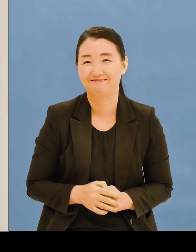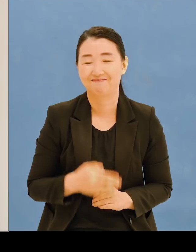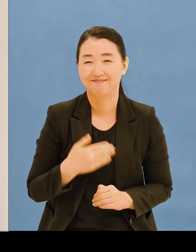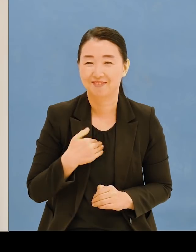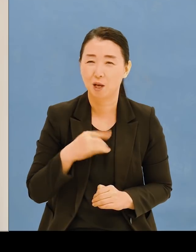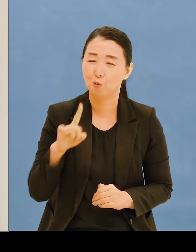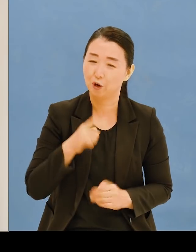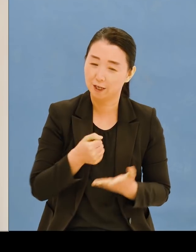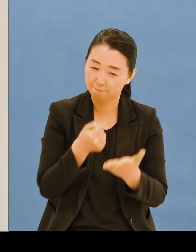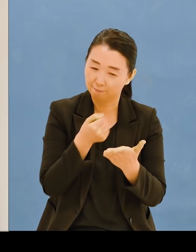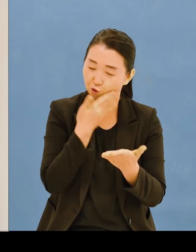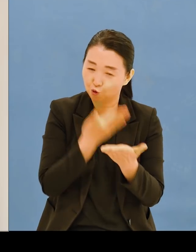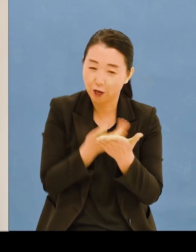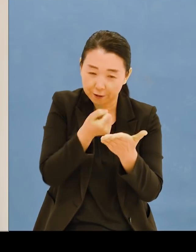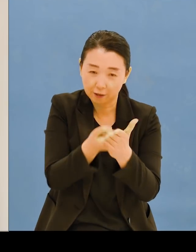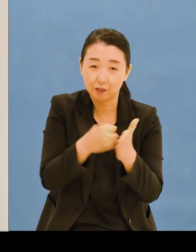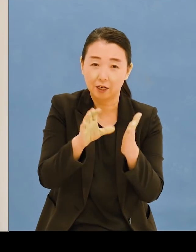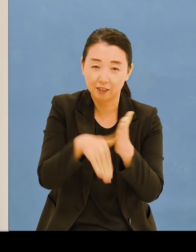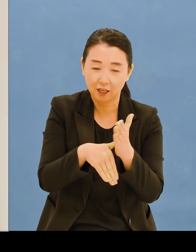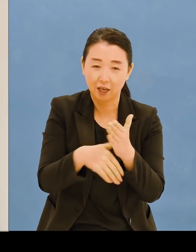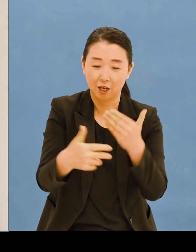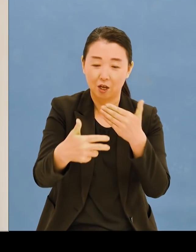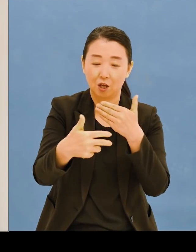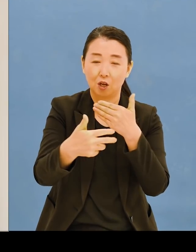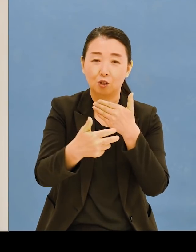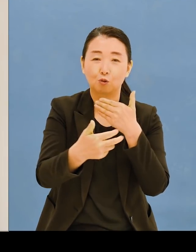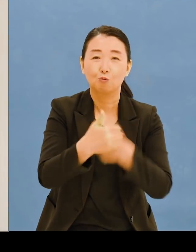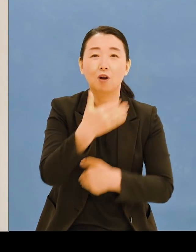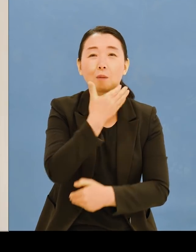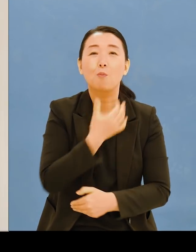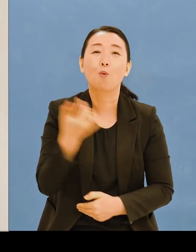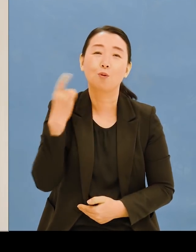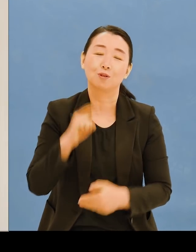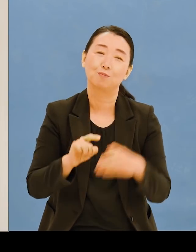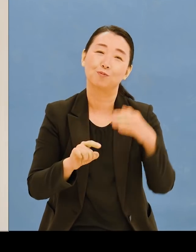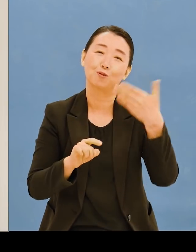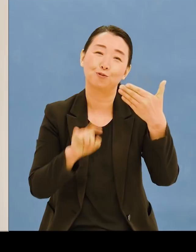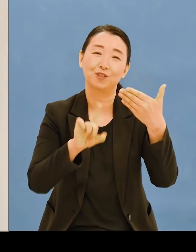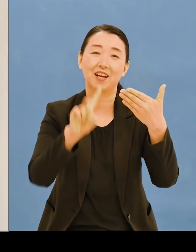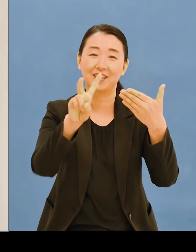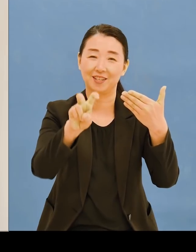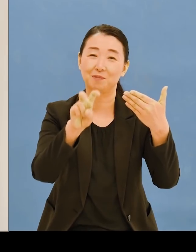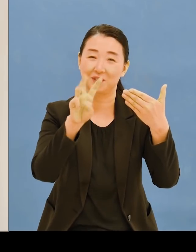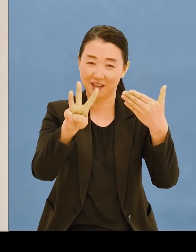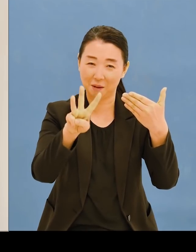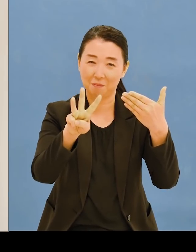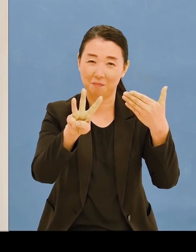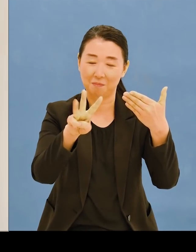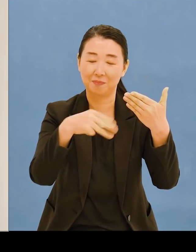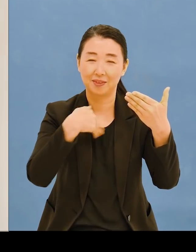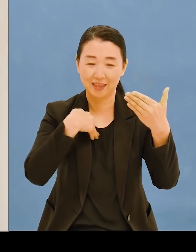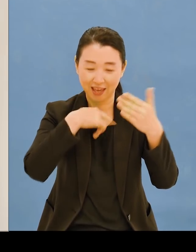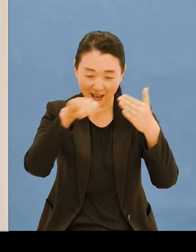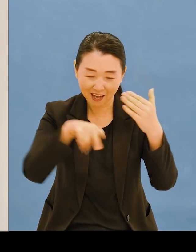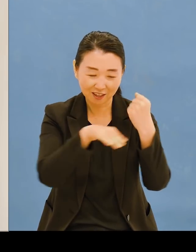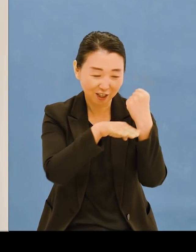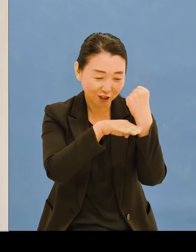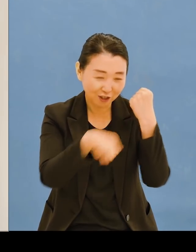무언가를 결정을 해야 되는 그때에 네. 누가복음 9장 23절 말씀이 네. 제 가운데